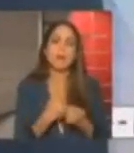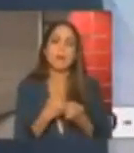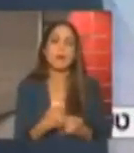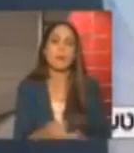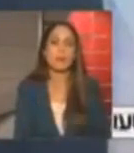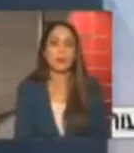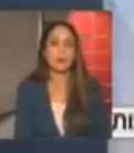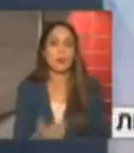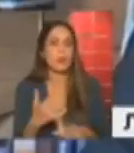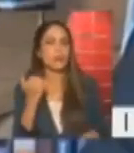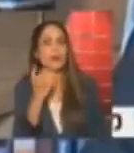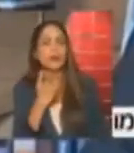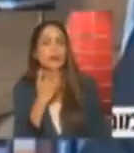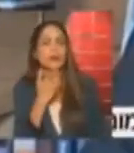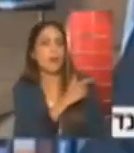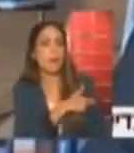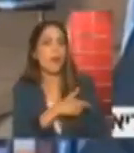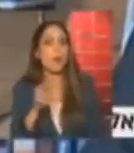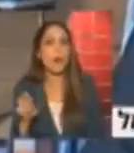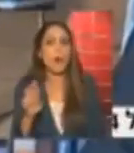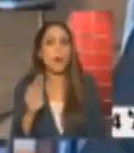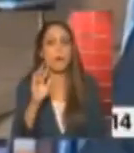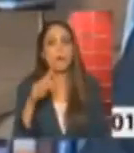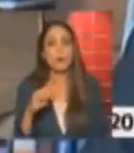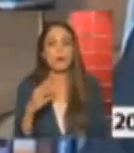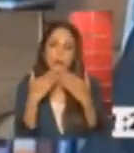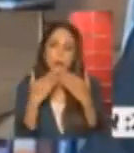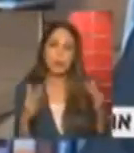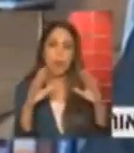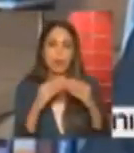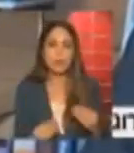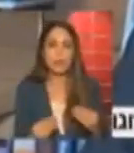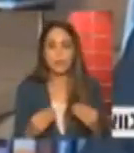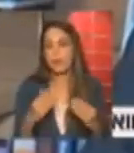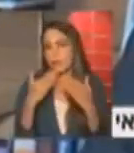שגריר ישראל באום רון פרוסור, תודה רבה לך, לילה טוב. תודה רבה ולילה טוב.